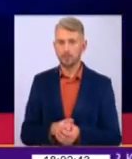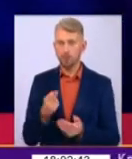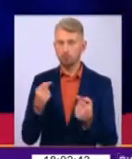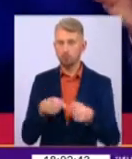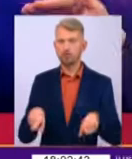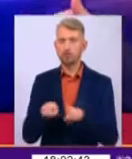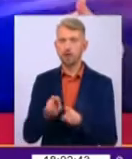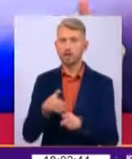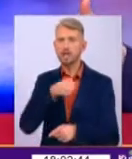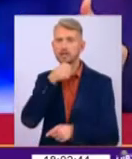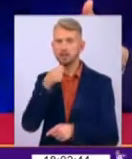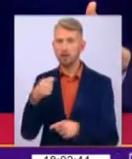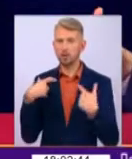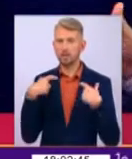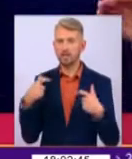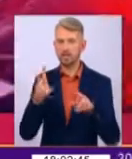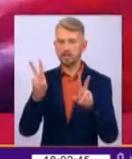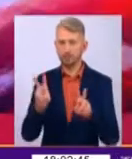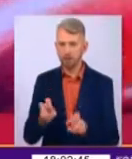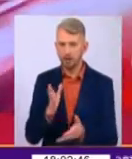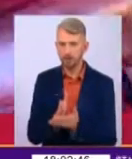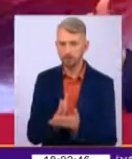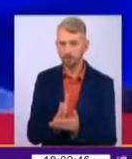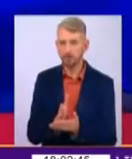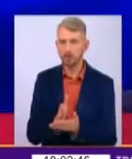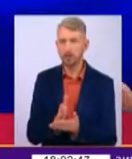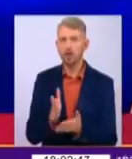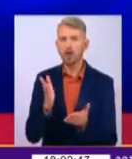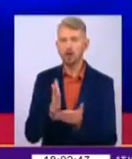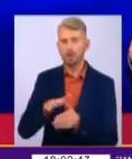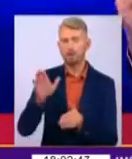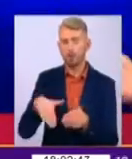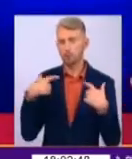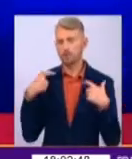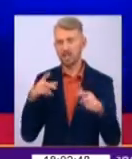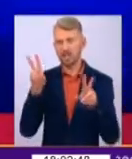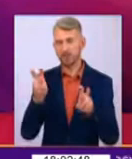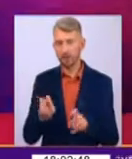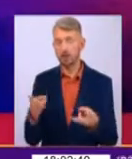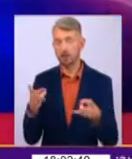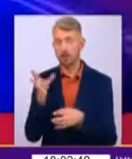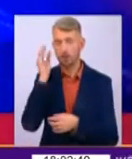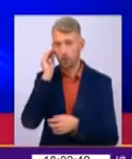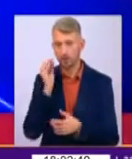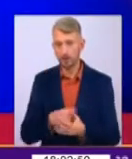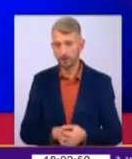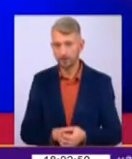так же, як старші офіцерські звання є, як є молодші офіцерські звання. Це треба просто враховувати.